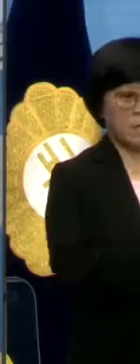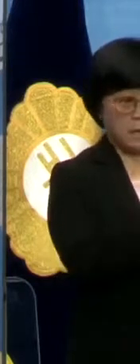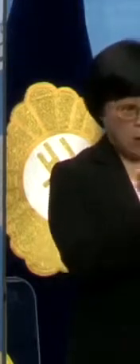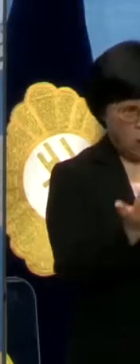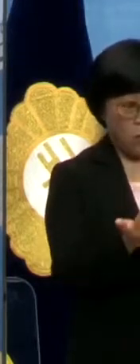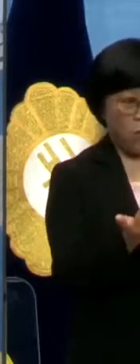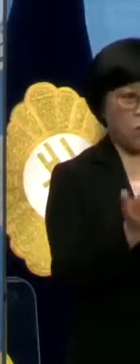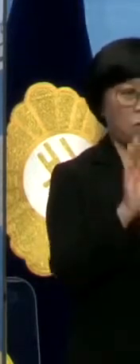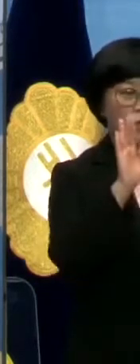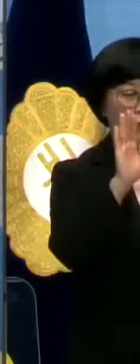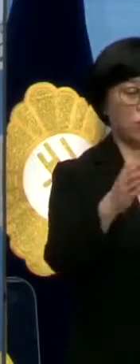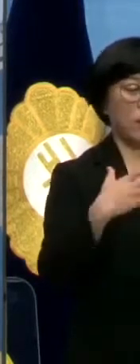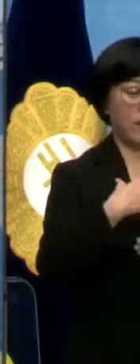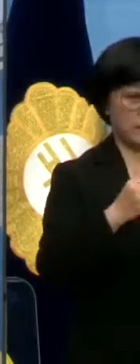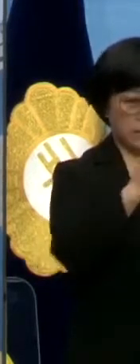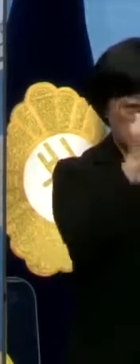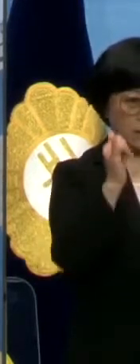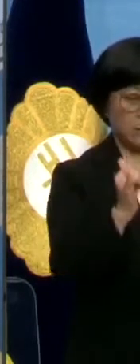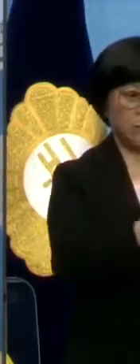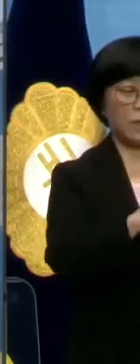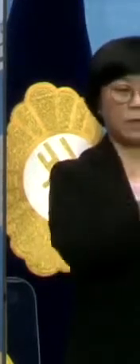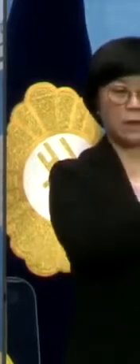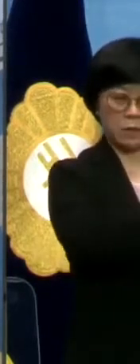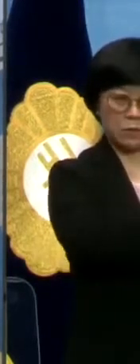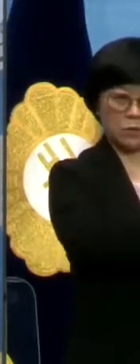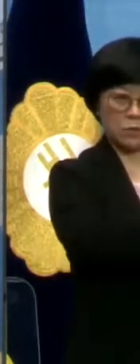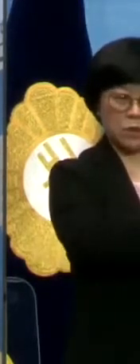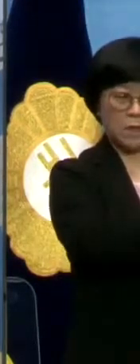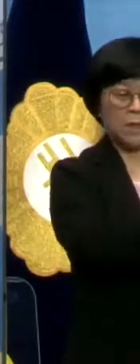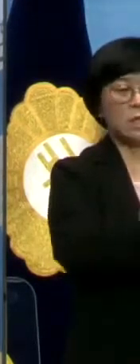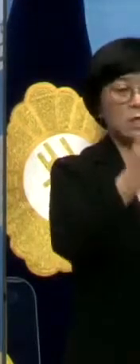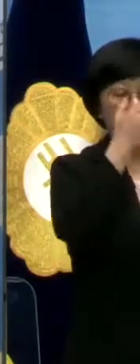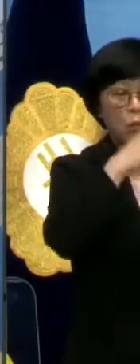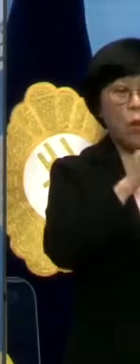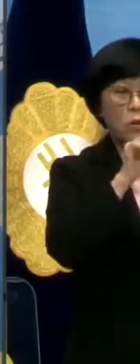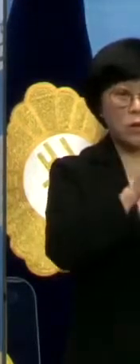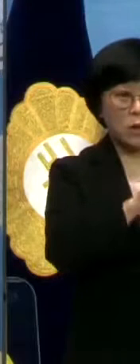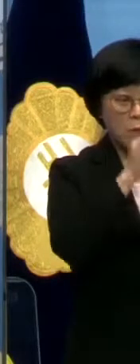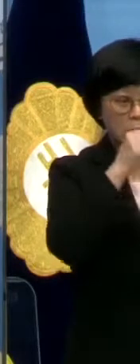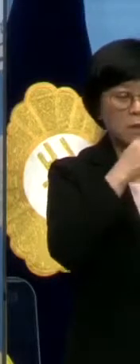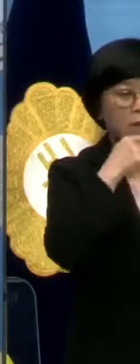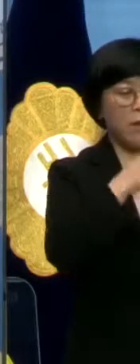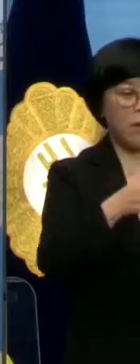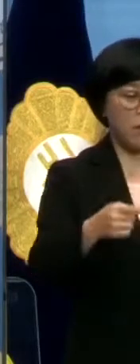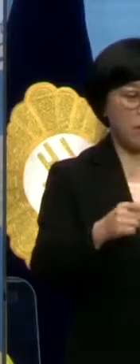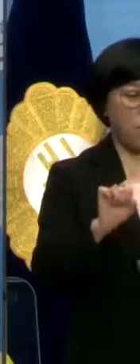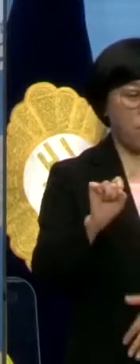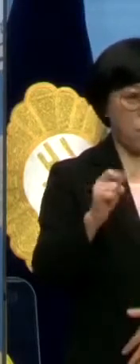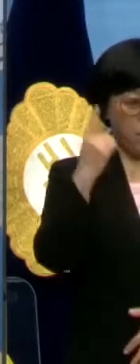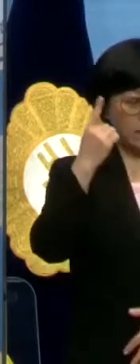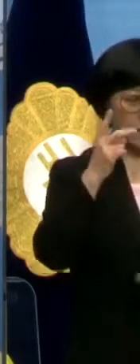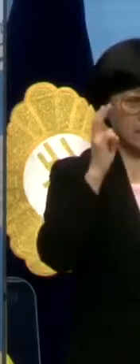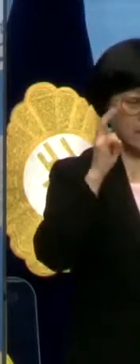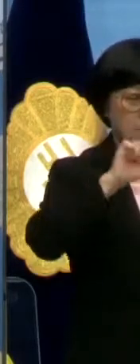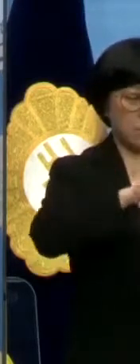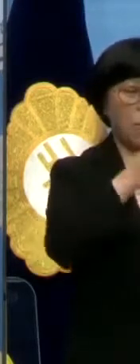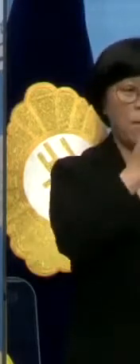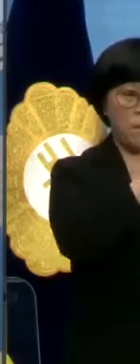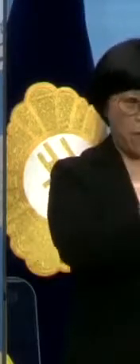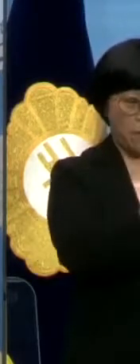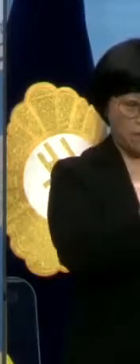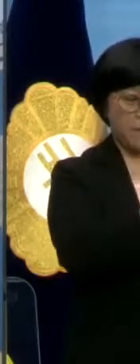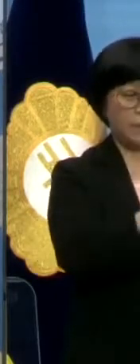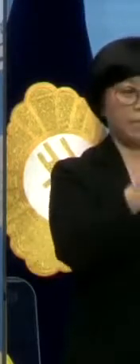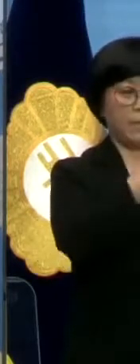이후 안전사회의 약속, 그것은 실효성 있는 중대재해기업처벌법의 제정입니다. 네,